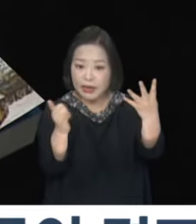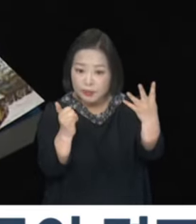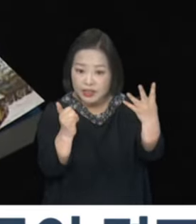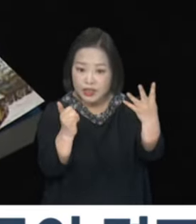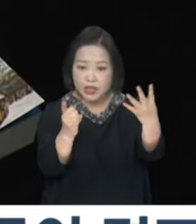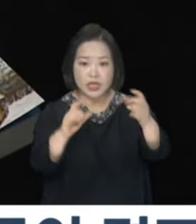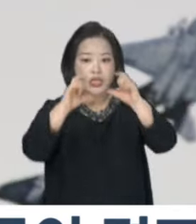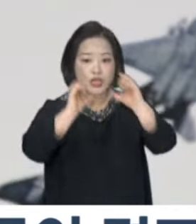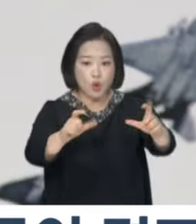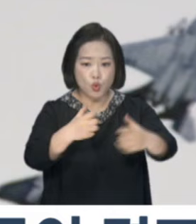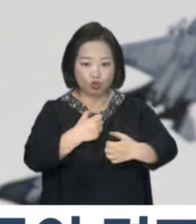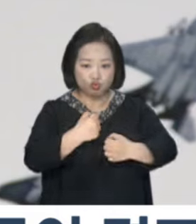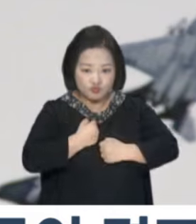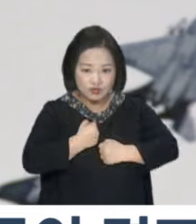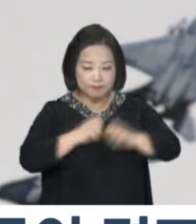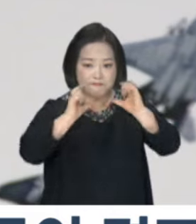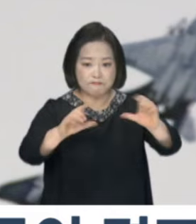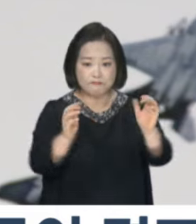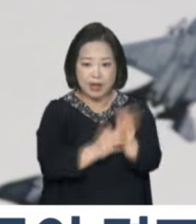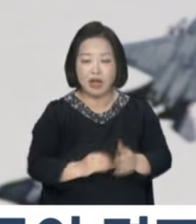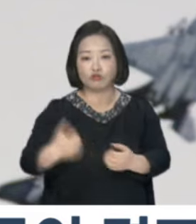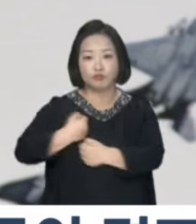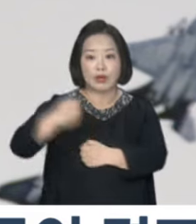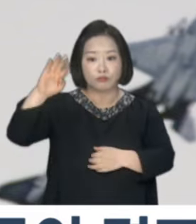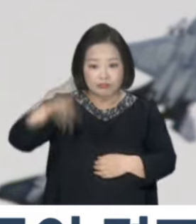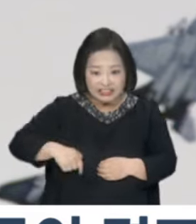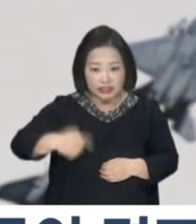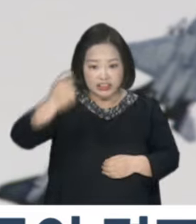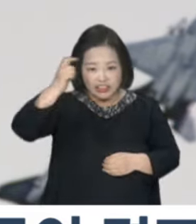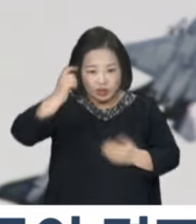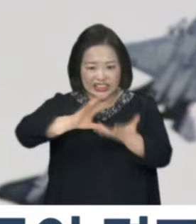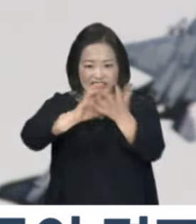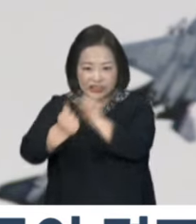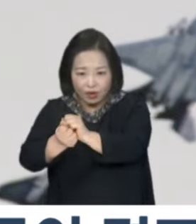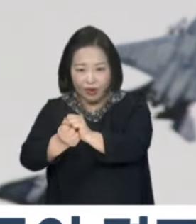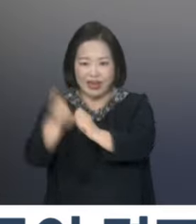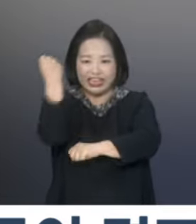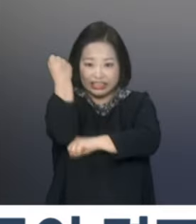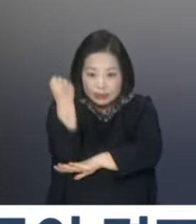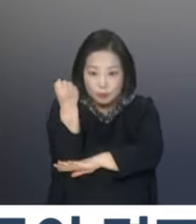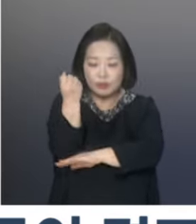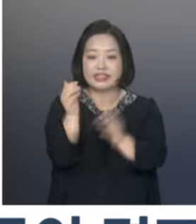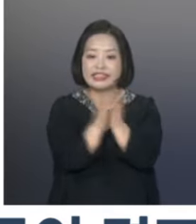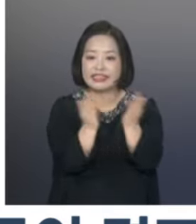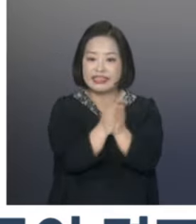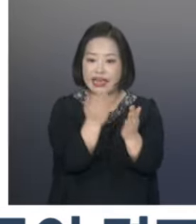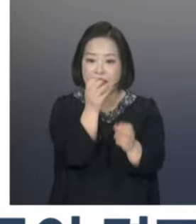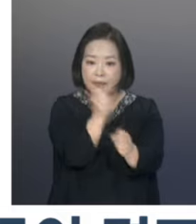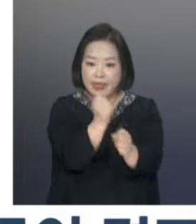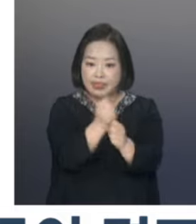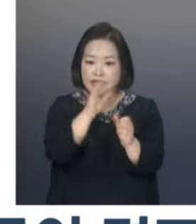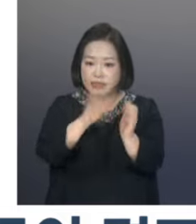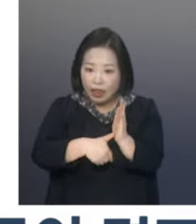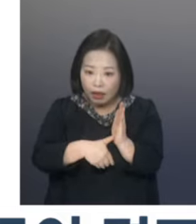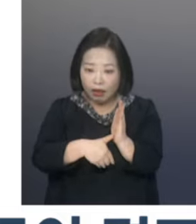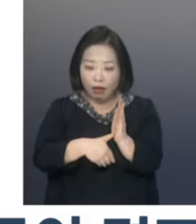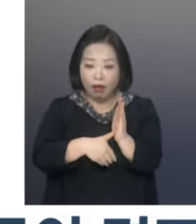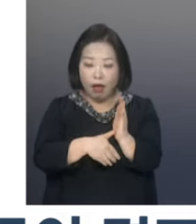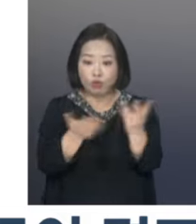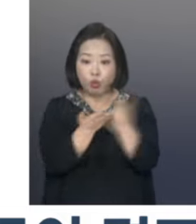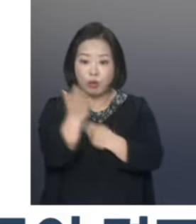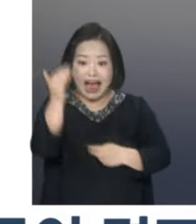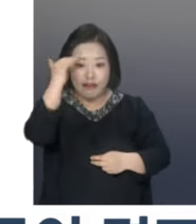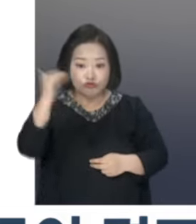및 경고 처분을 내렸습니다 국방부는 오늘 정신 전력 교육 기본 교재 발간 관련 감사 결과를 발표하고